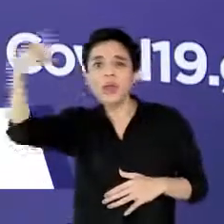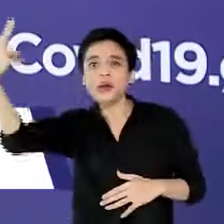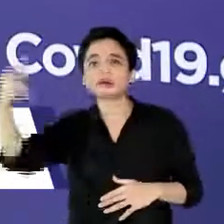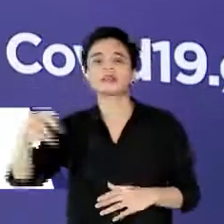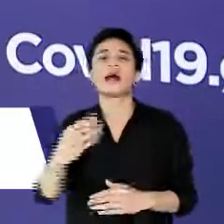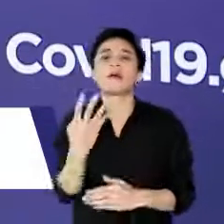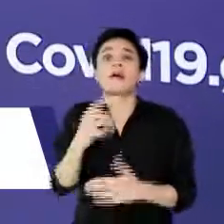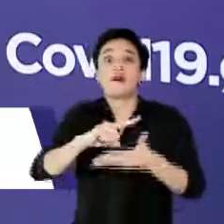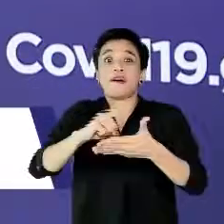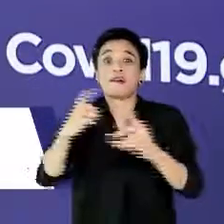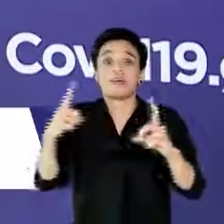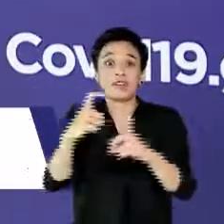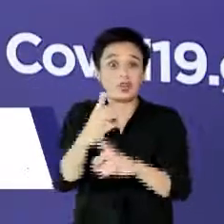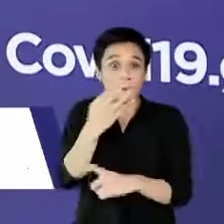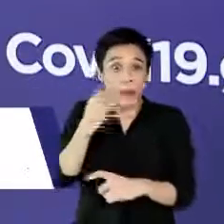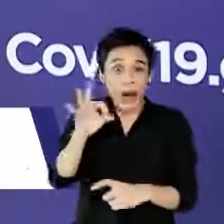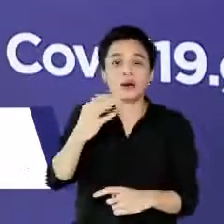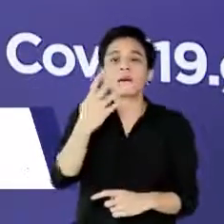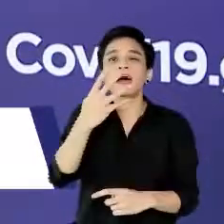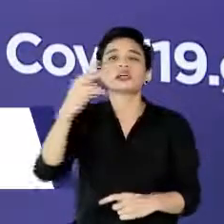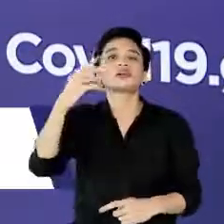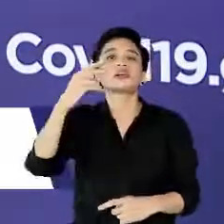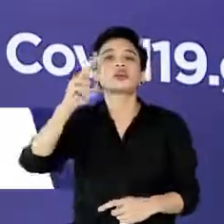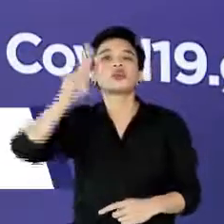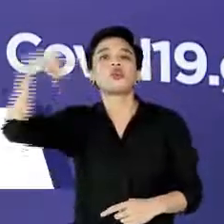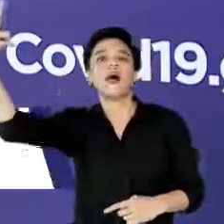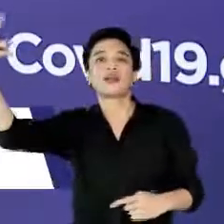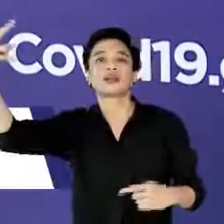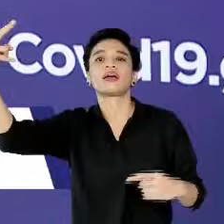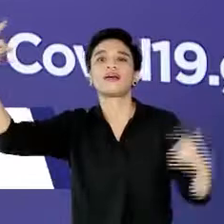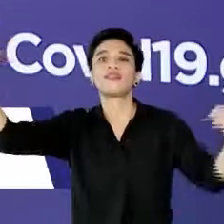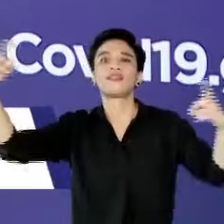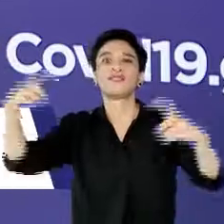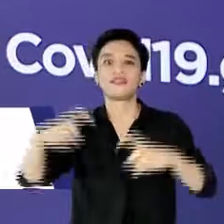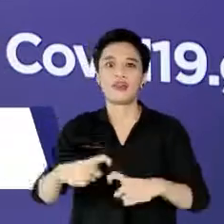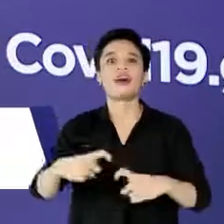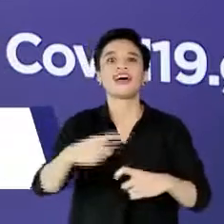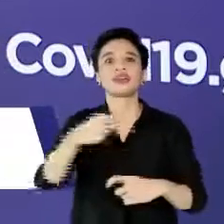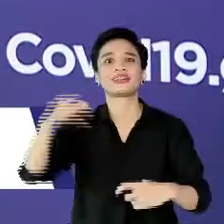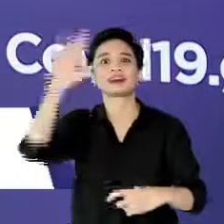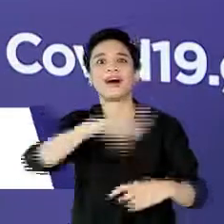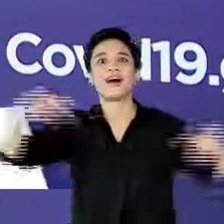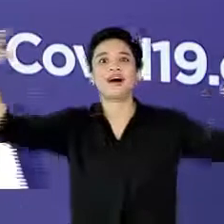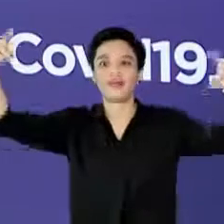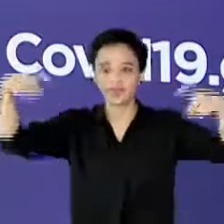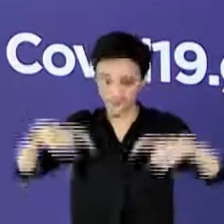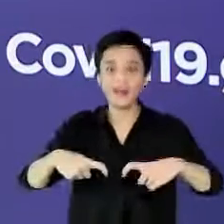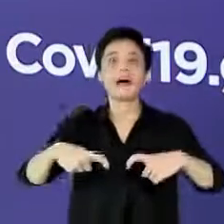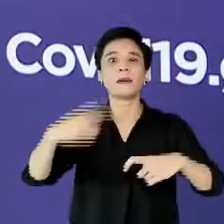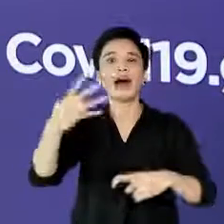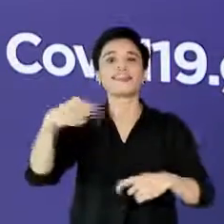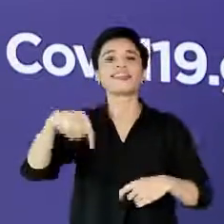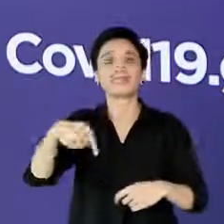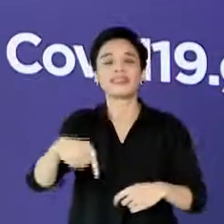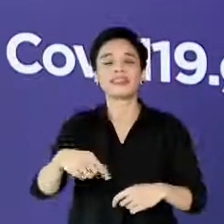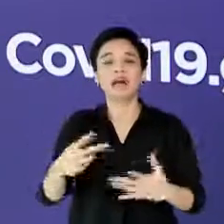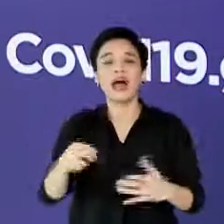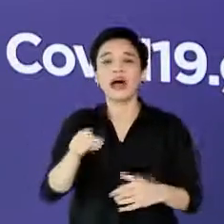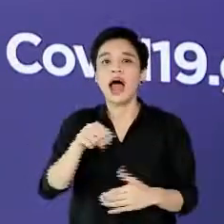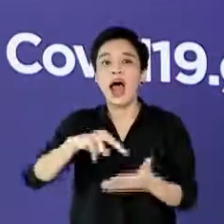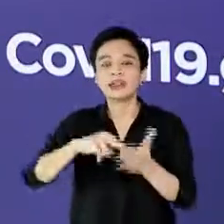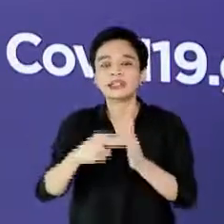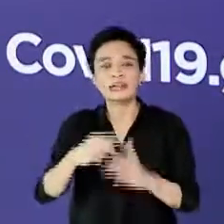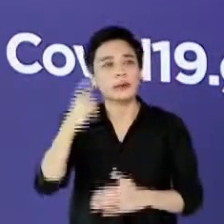karena itu kita harus mengevaluasi kembali Eh regulasi kebijakan terhadap cegah